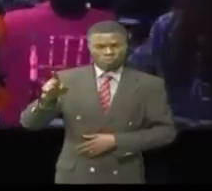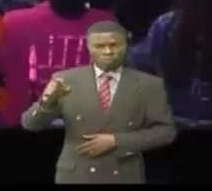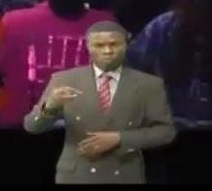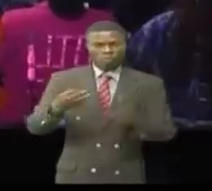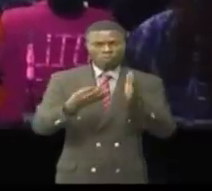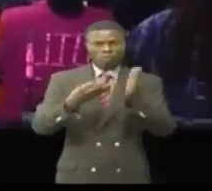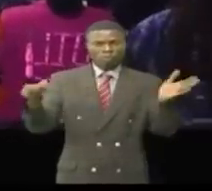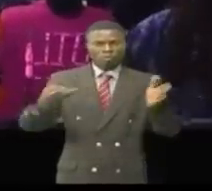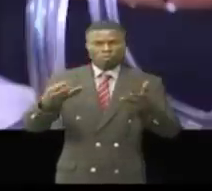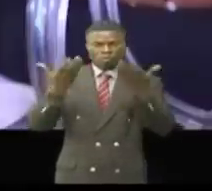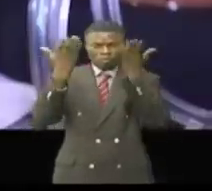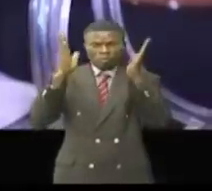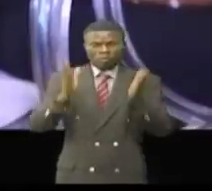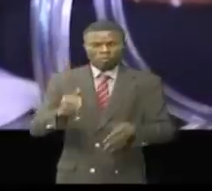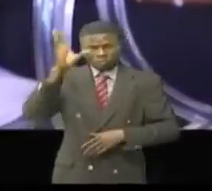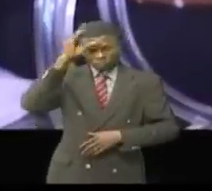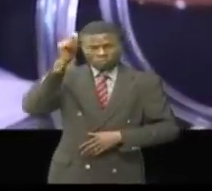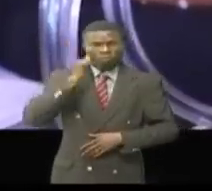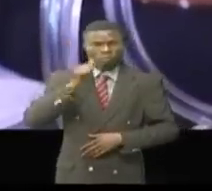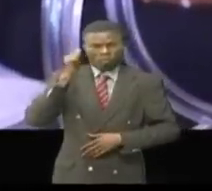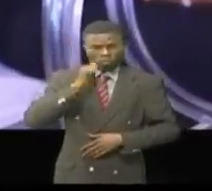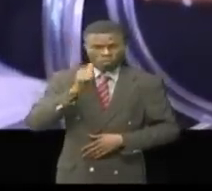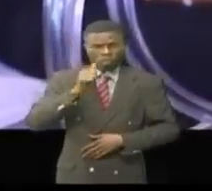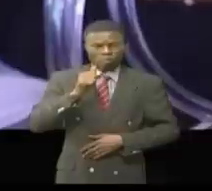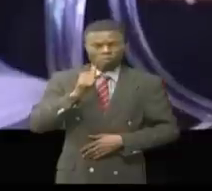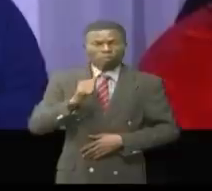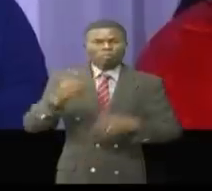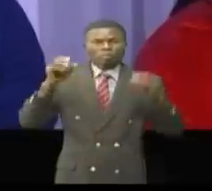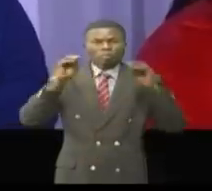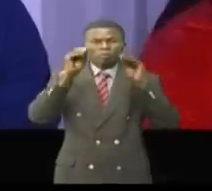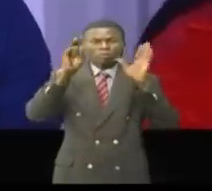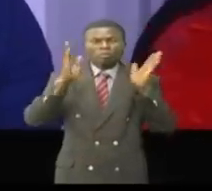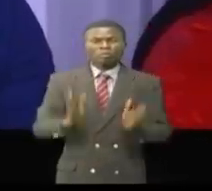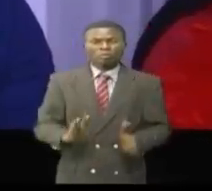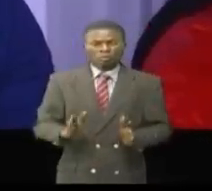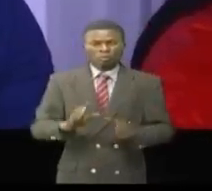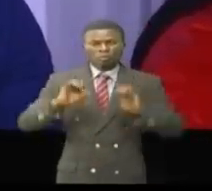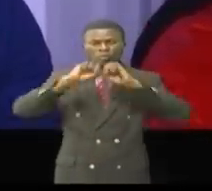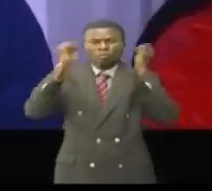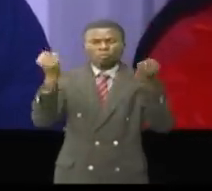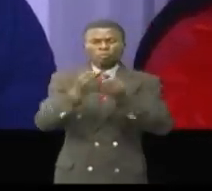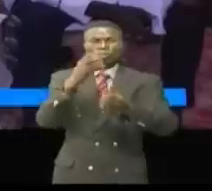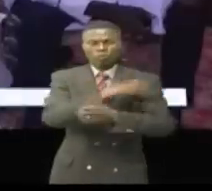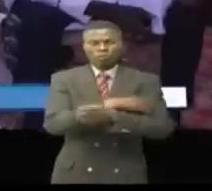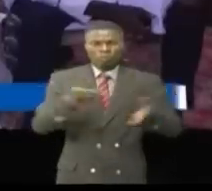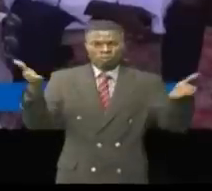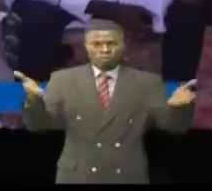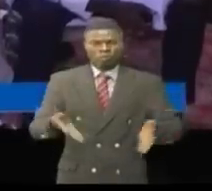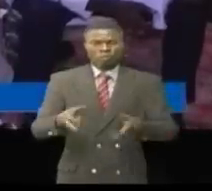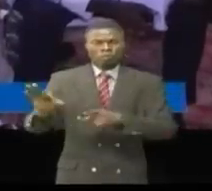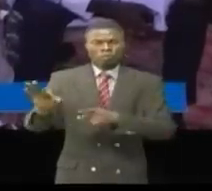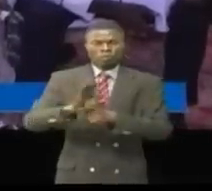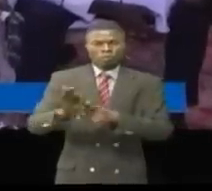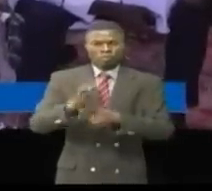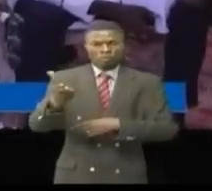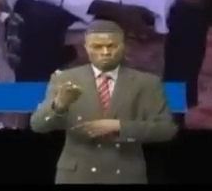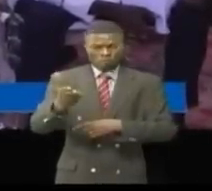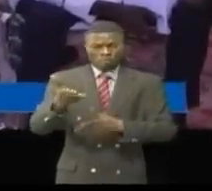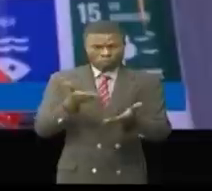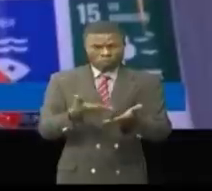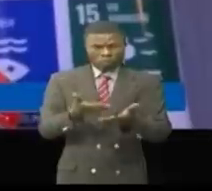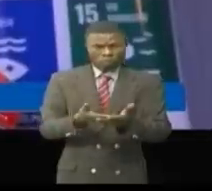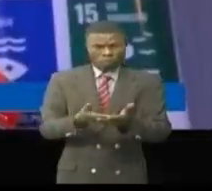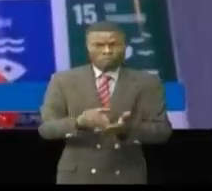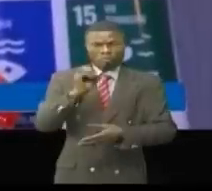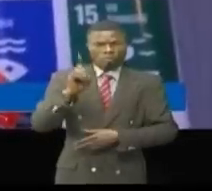80 étudiants, garçons et filles, de même que les corps enseignants, la société civile ont pris part à cette séance au cours de laquelle les